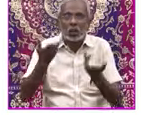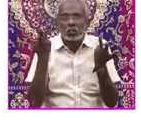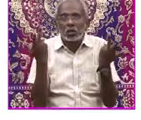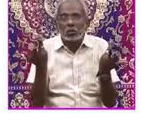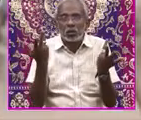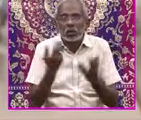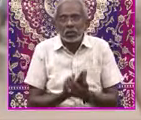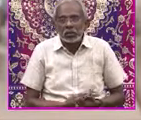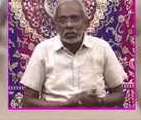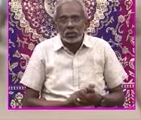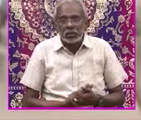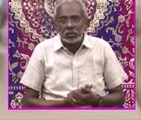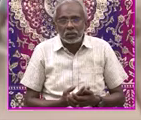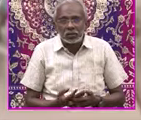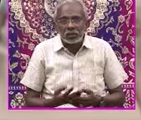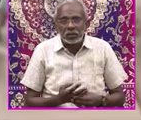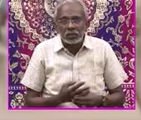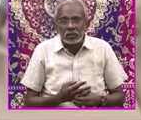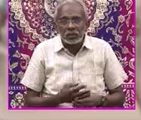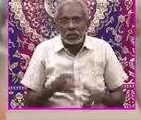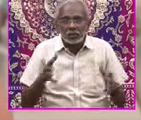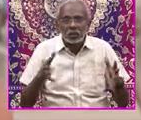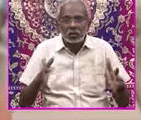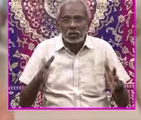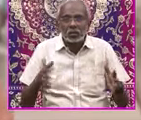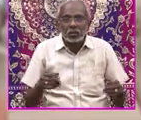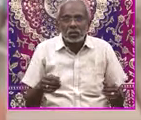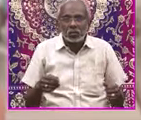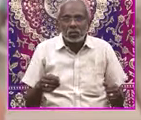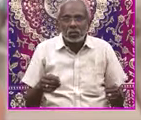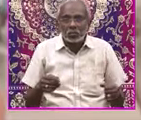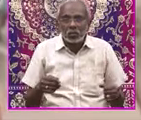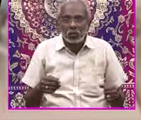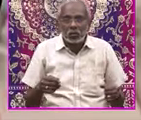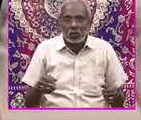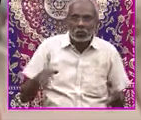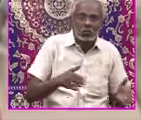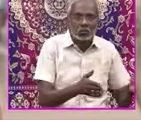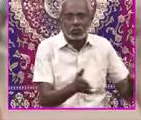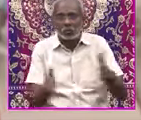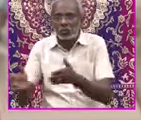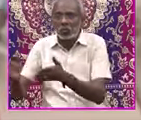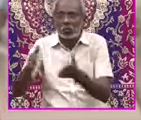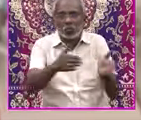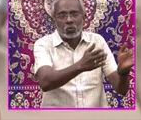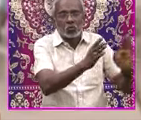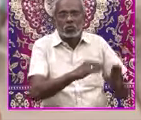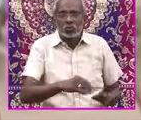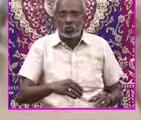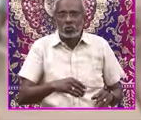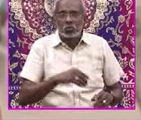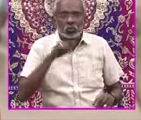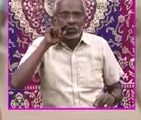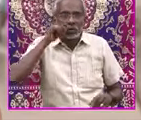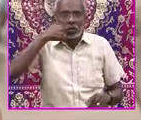என்பரே. சோழ மன்னனின் படையுள்ள யானைகள் என்ன பண்ணுது, கோபம் வந்துடுது. இவங்க இந்த பக்கமும் அந்த பக்கமும் திசை தெரியாம ஓடுறத பார்த்து